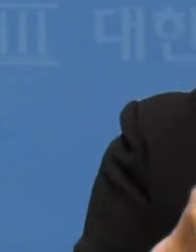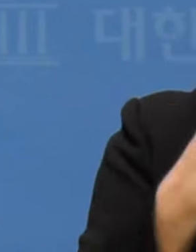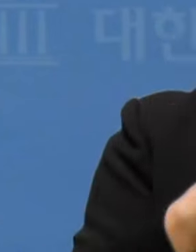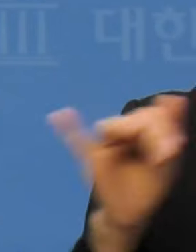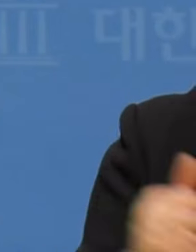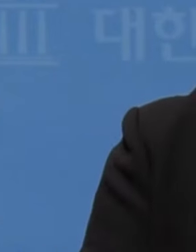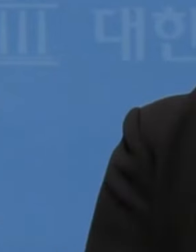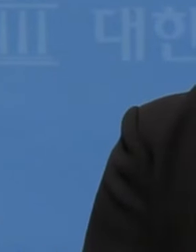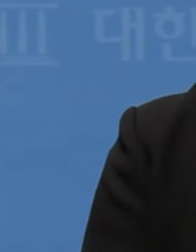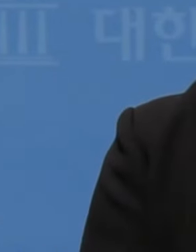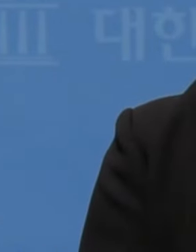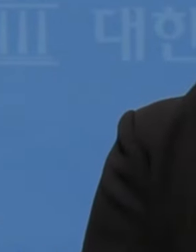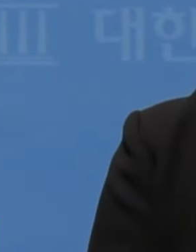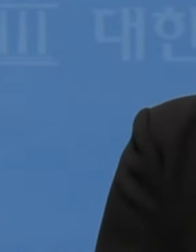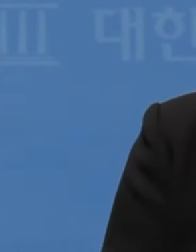정치인들입니다.